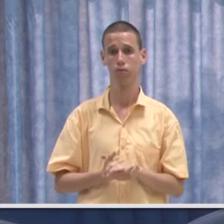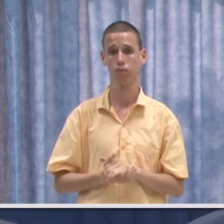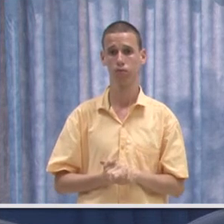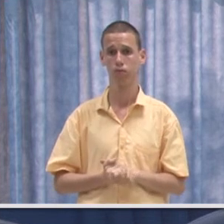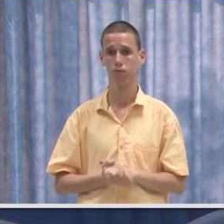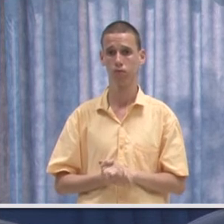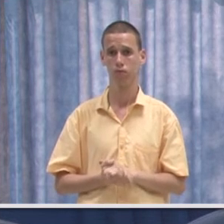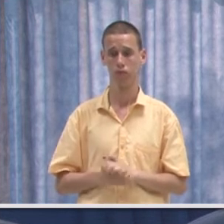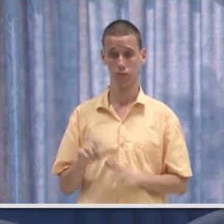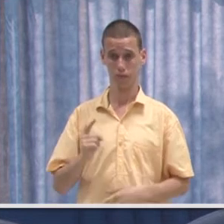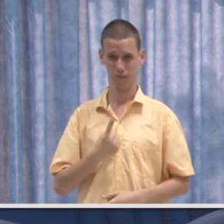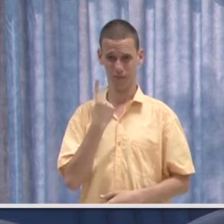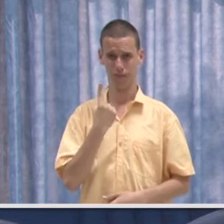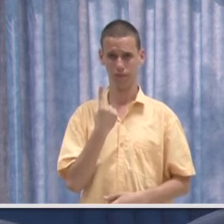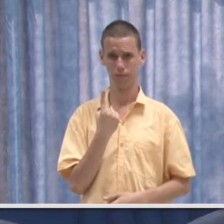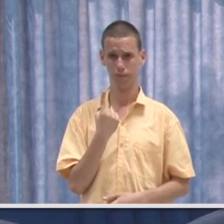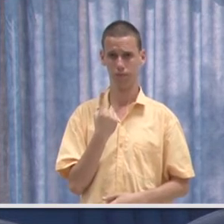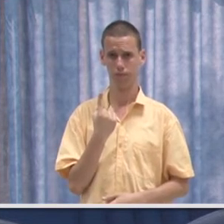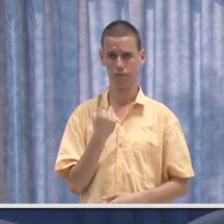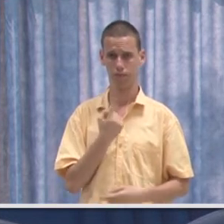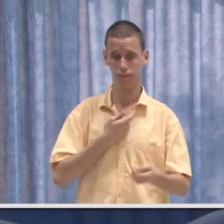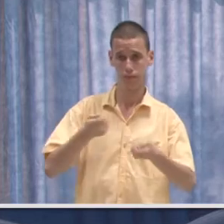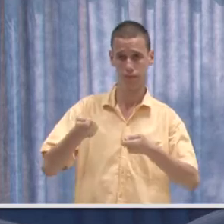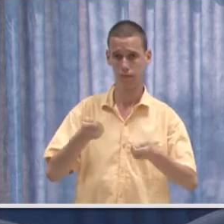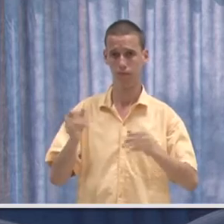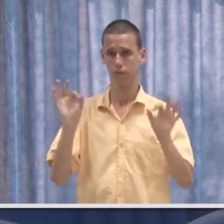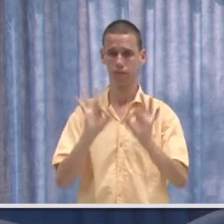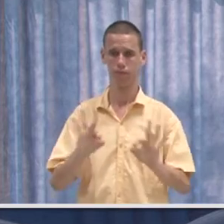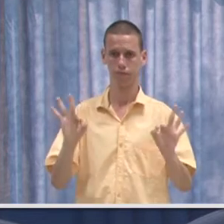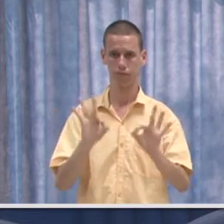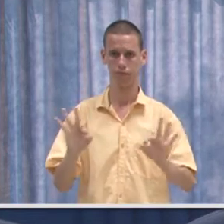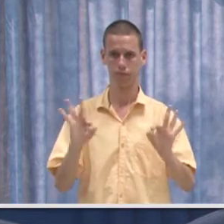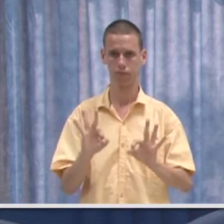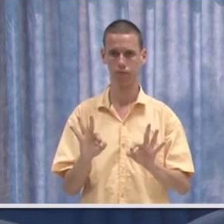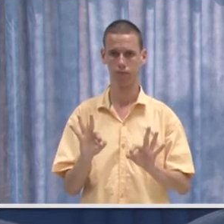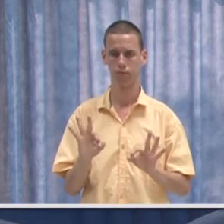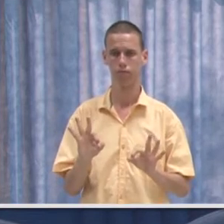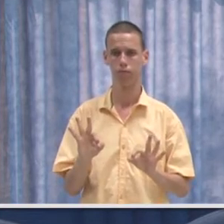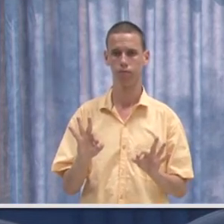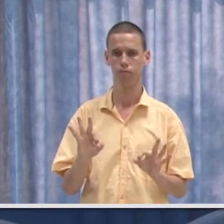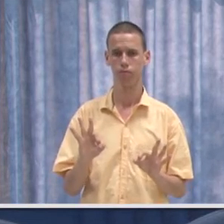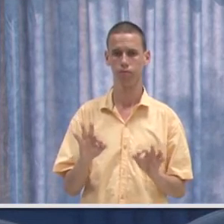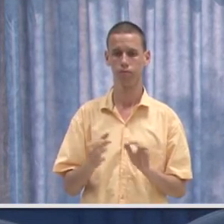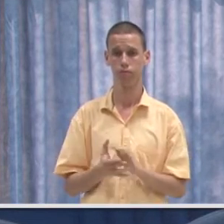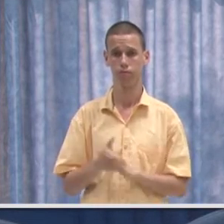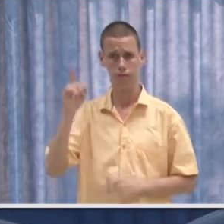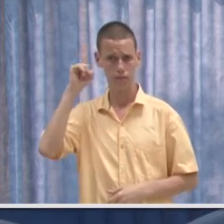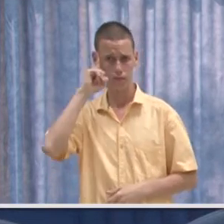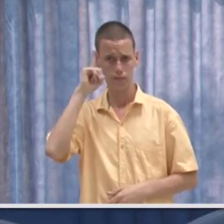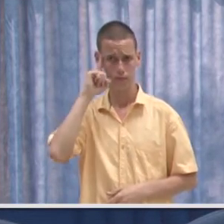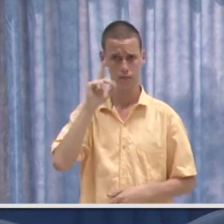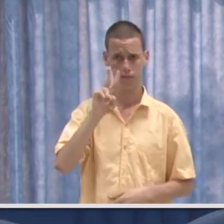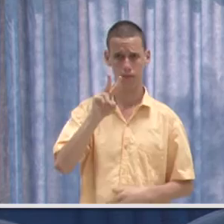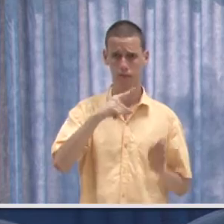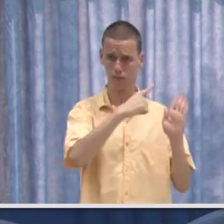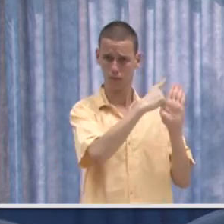de total control of that situation. Je dis à cause pour les derniers mois, ces autres qui n'ont pas le mouvement